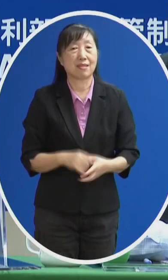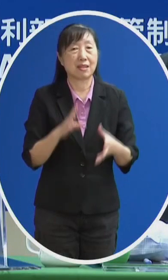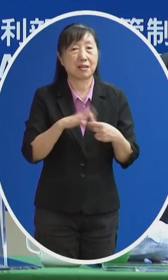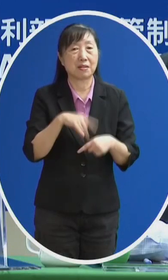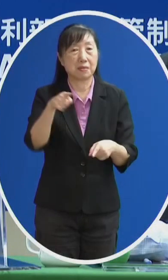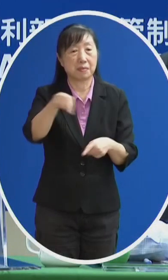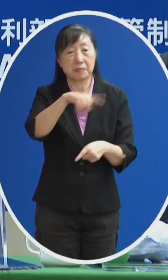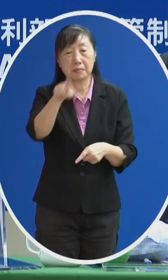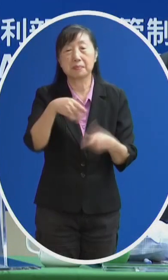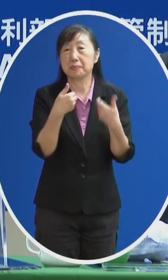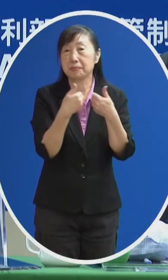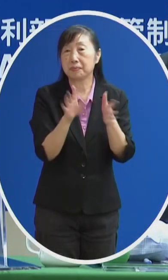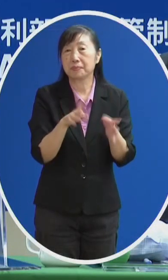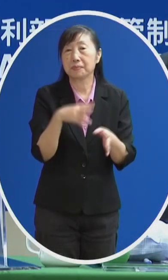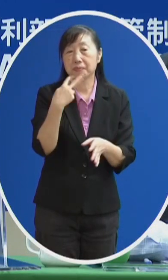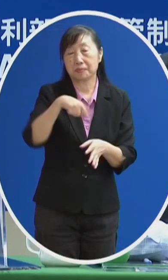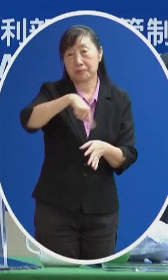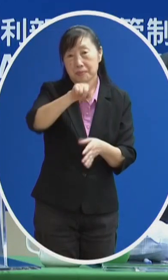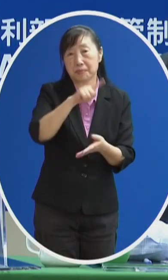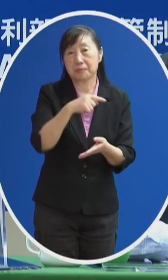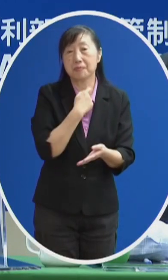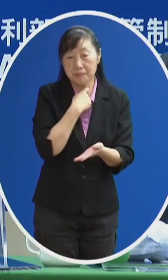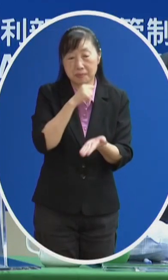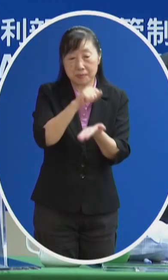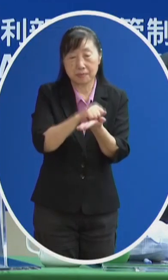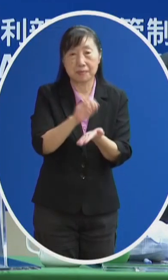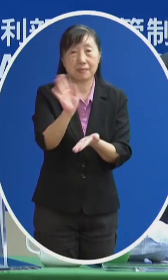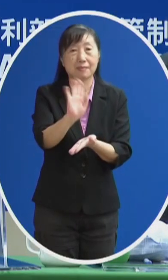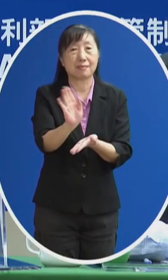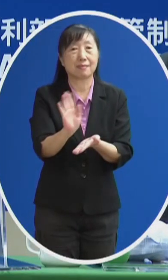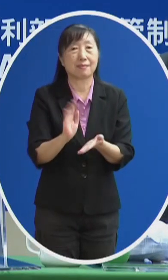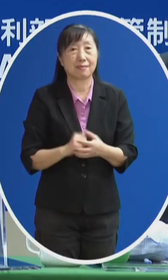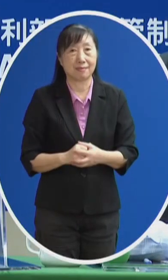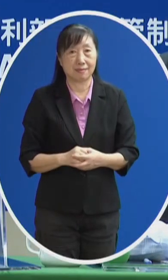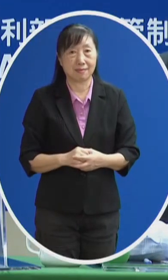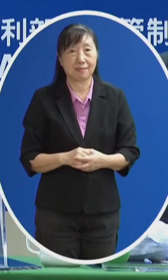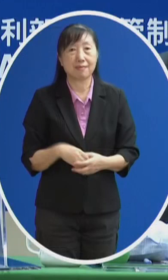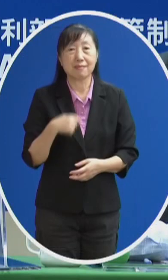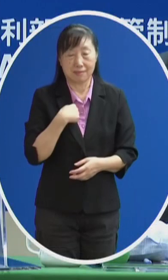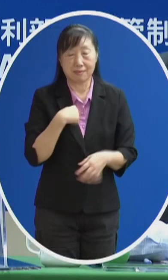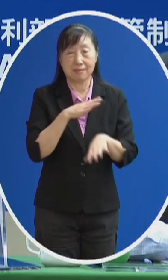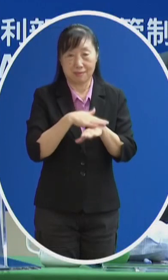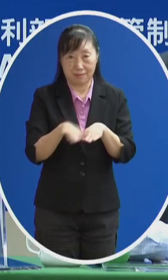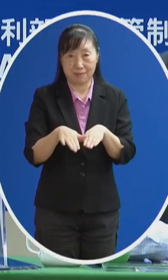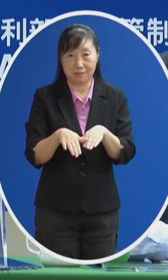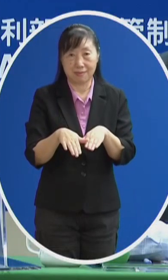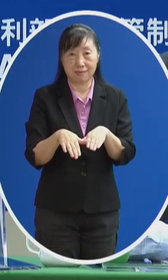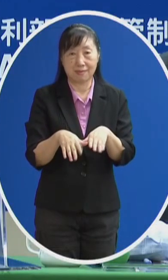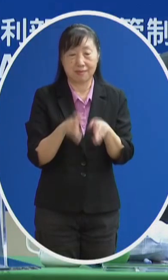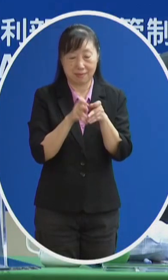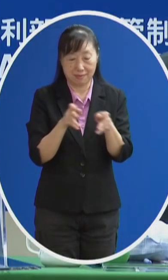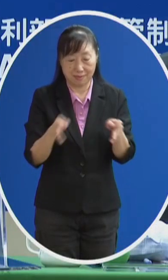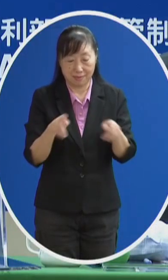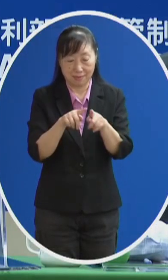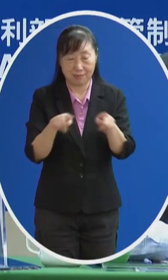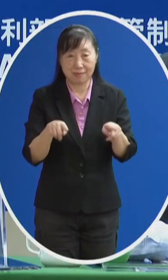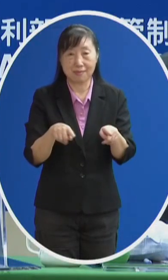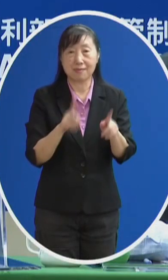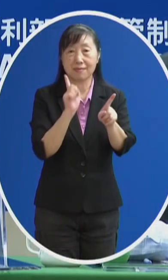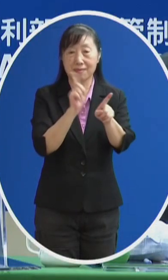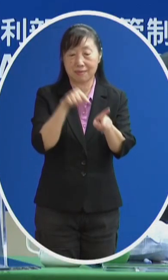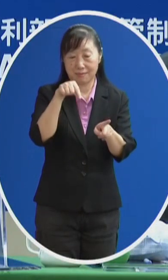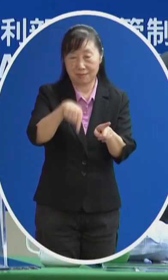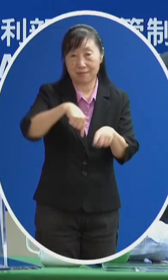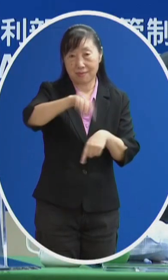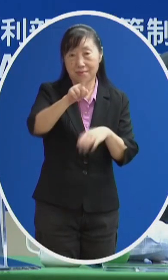就不用哈，12到17岁的哈就不用来做意愿登记，好，我们会做照册到校施打